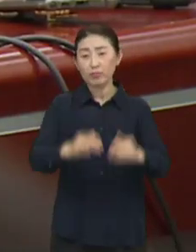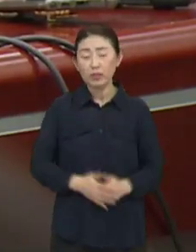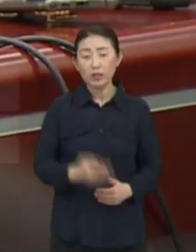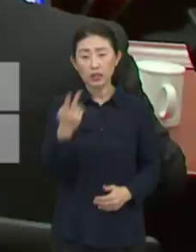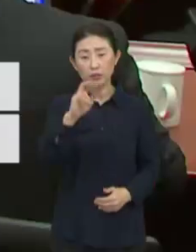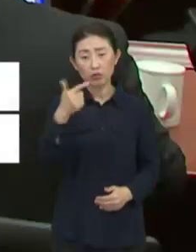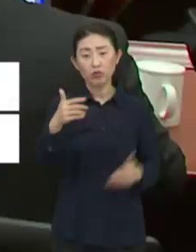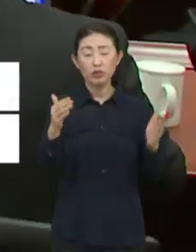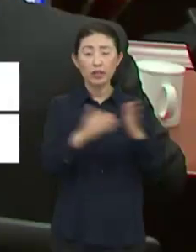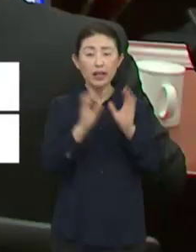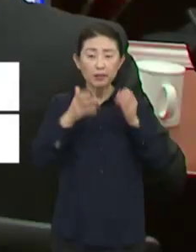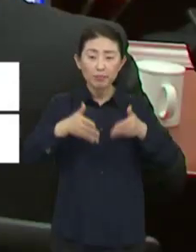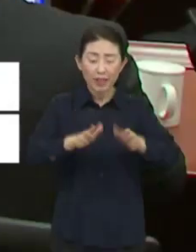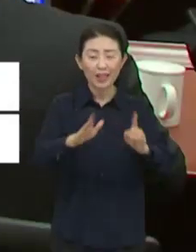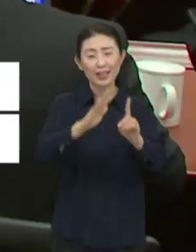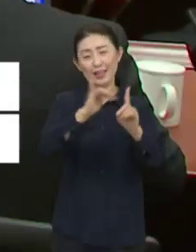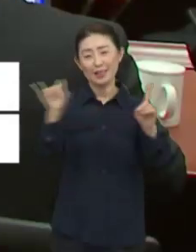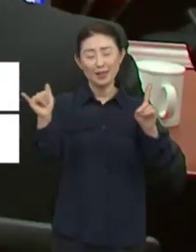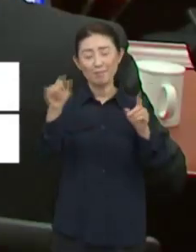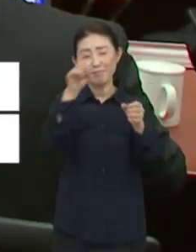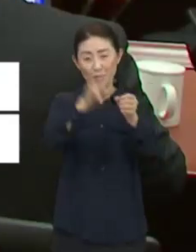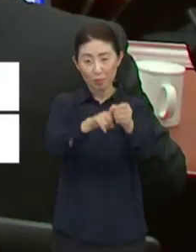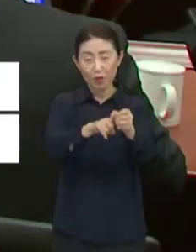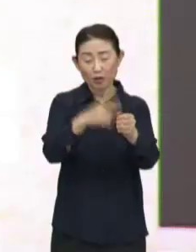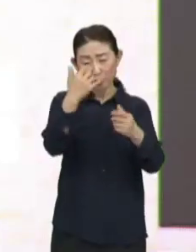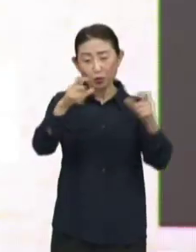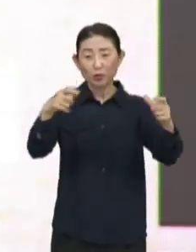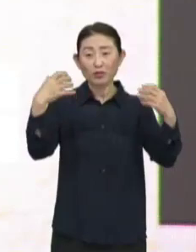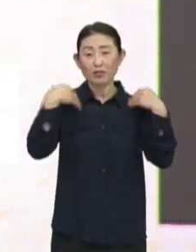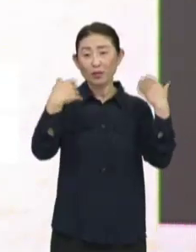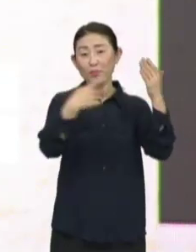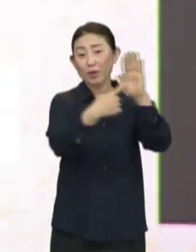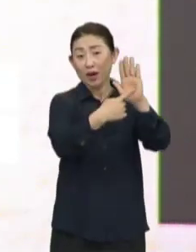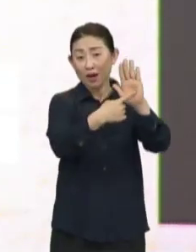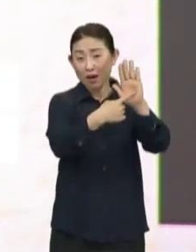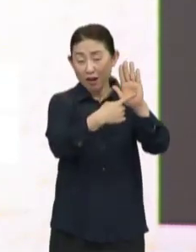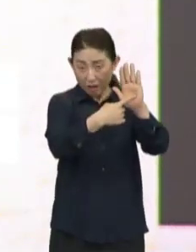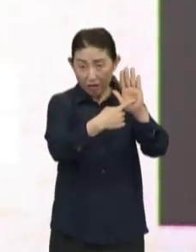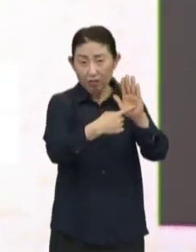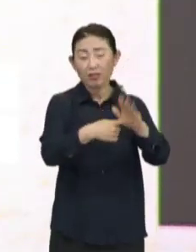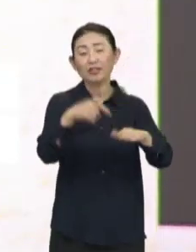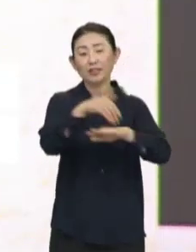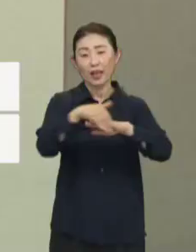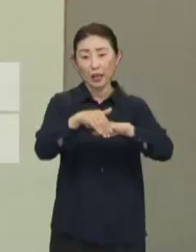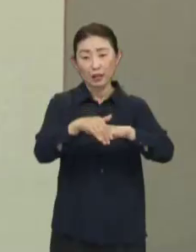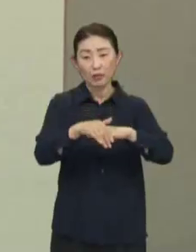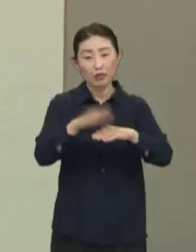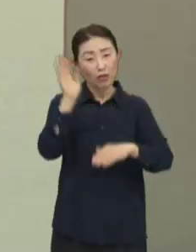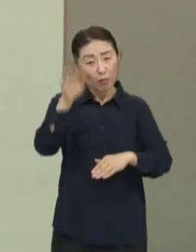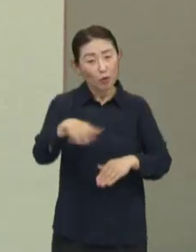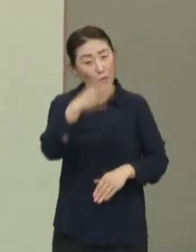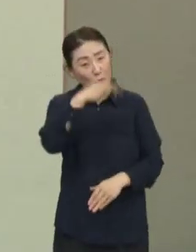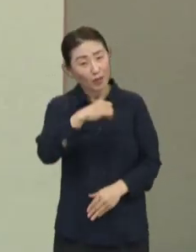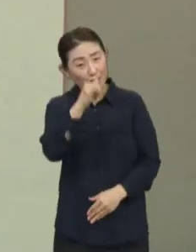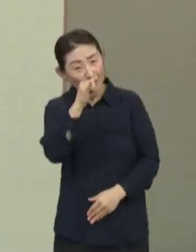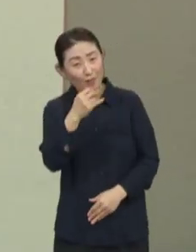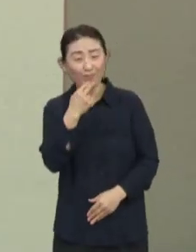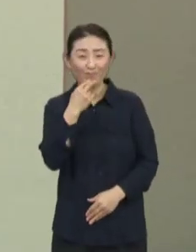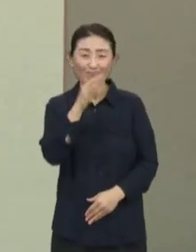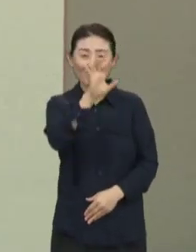2026년까지 출산율 1명 회복을 목표로 충남도가 내놓은 파격적인 저출산 대책이 효과를 낼 수 있을지